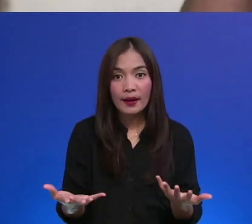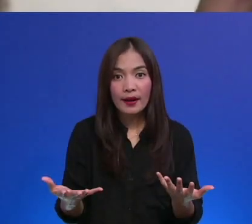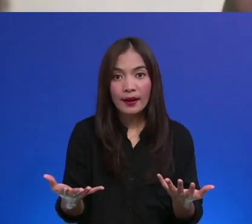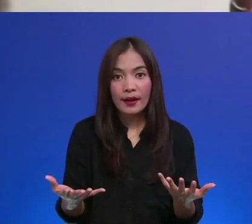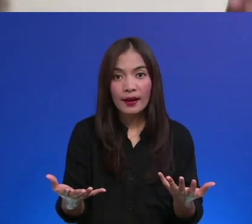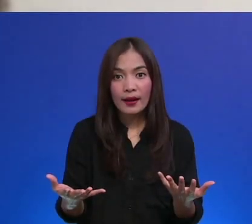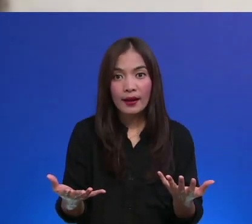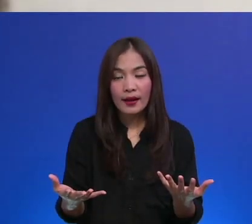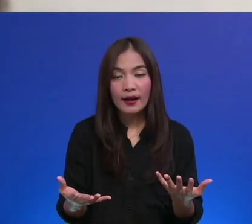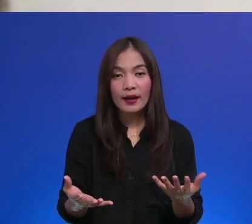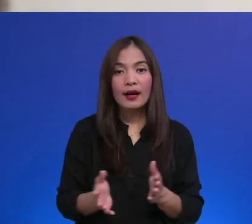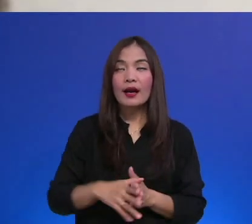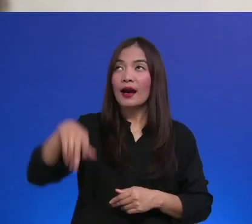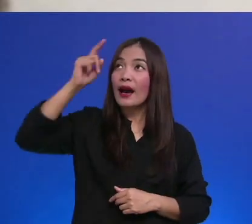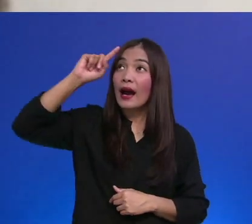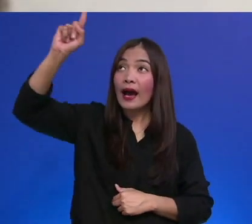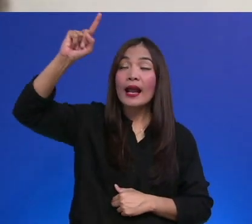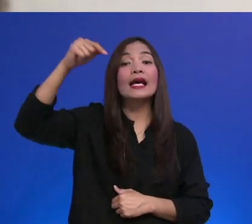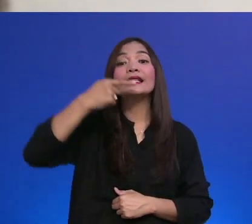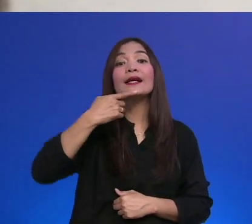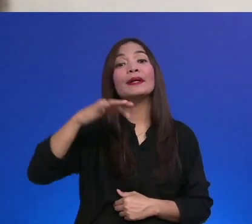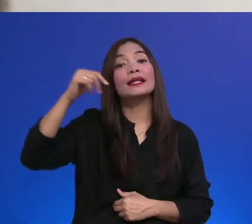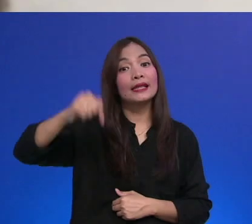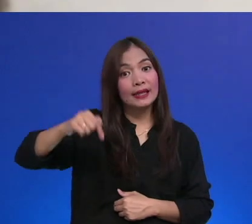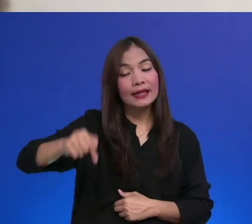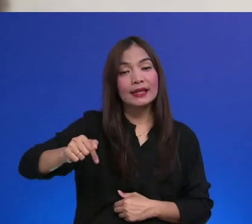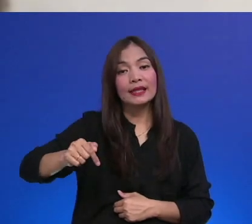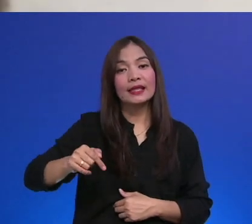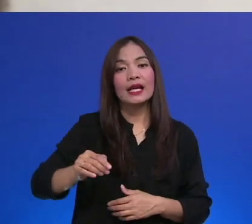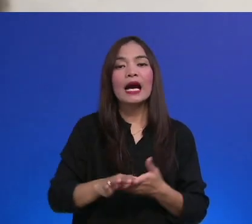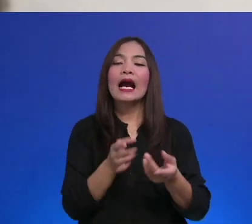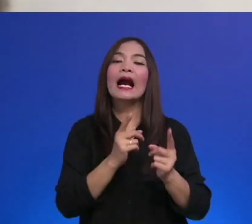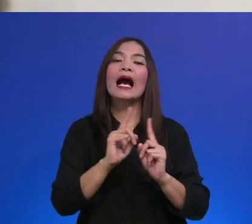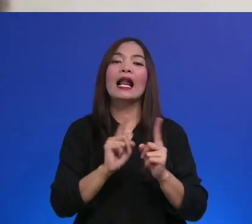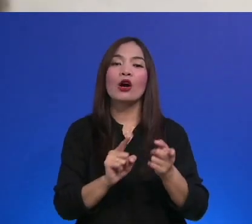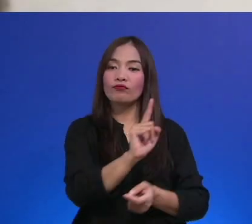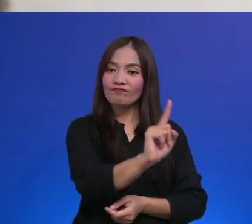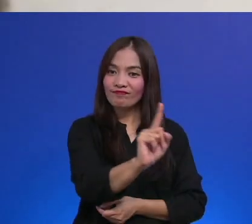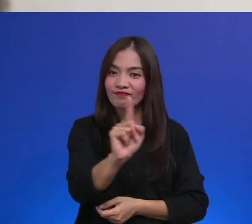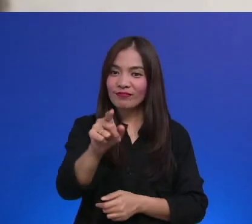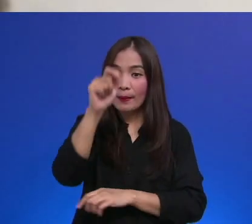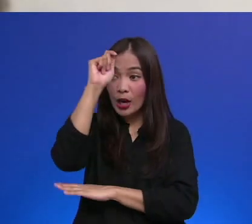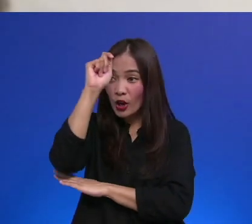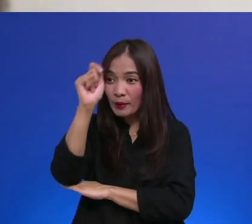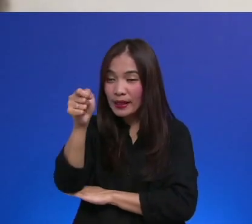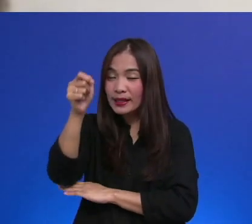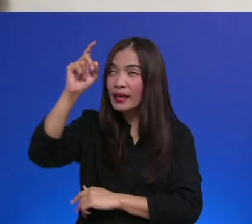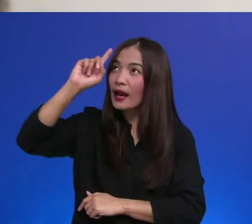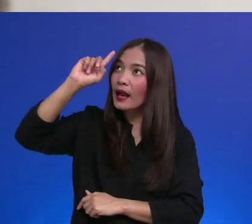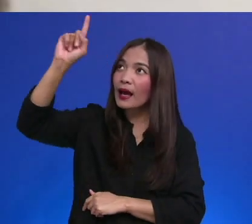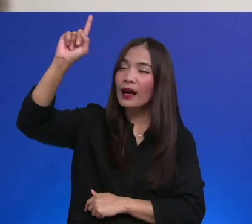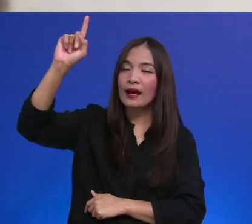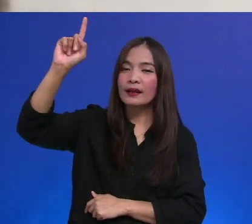keberadaan Allah seperti ini kalau seseorang menghormati dia